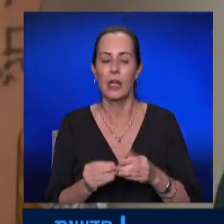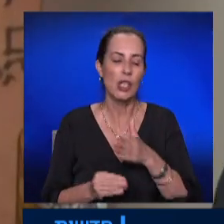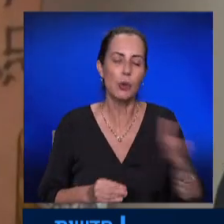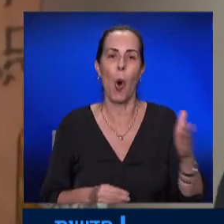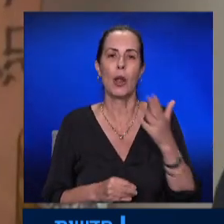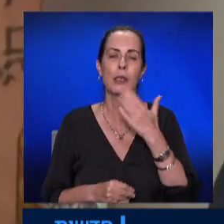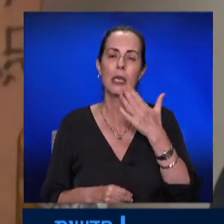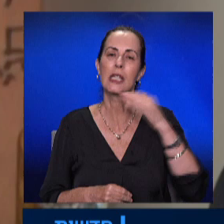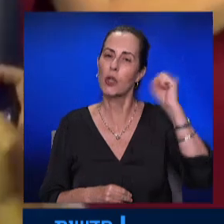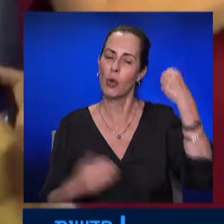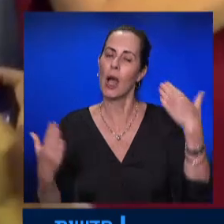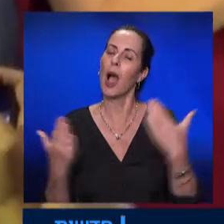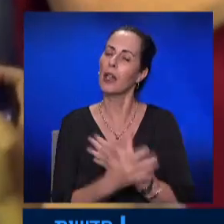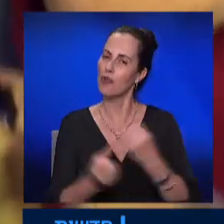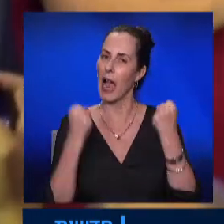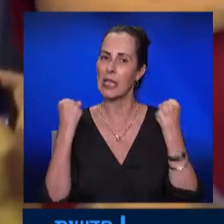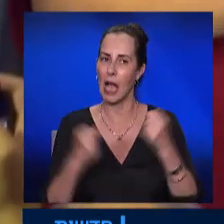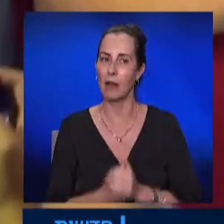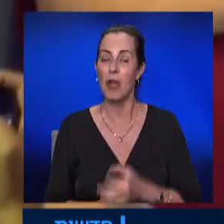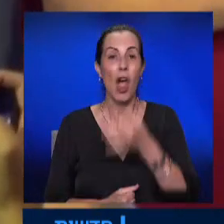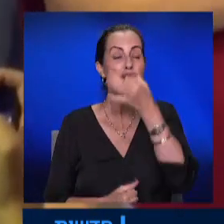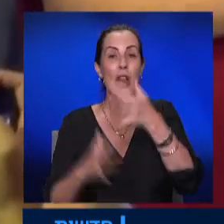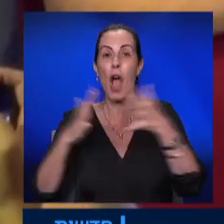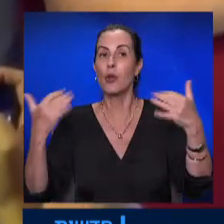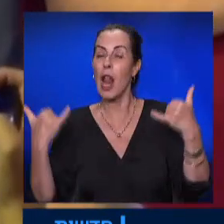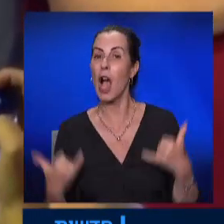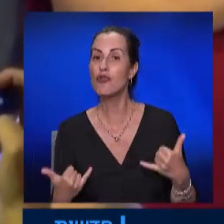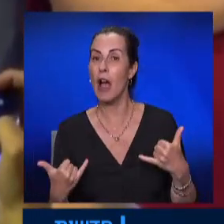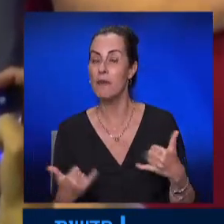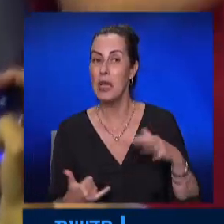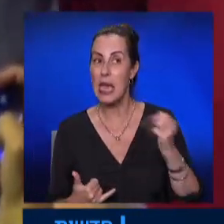ישראלי ציוני חדש וחזק. השאלה הגדולה עכשיו